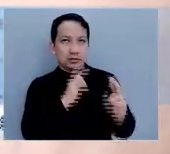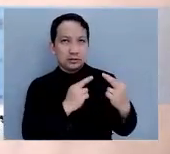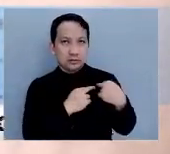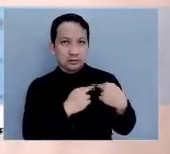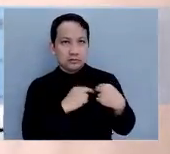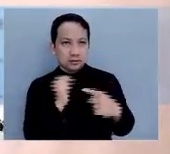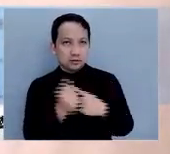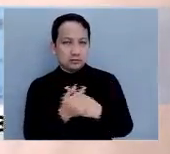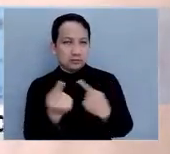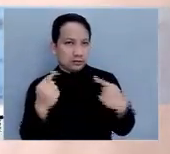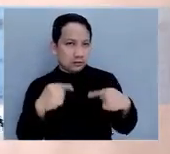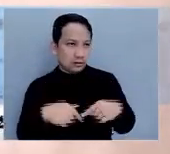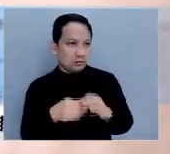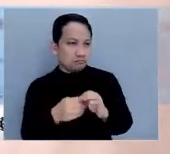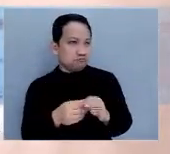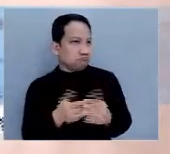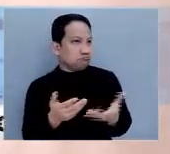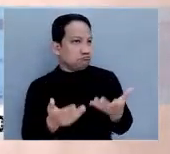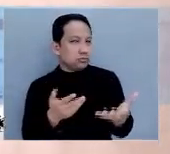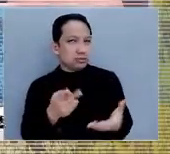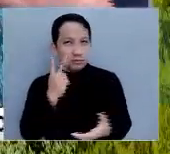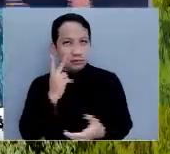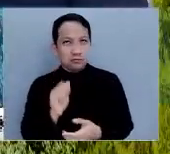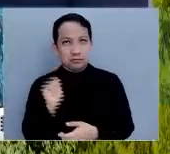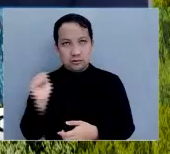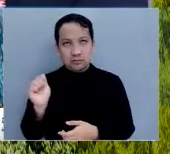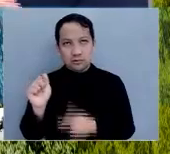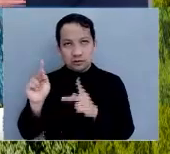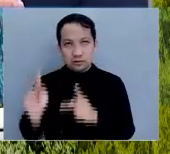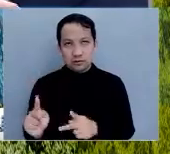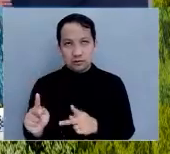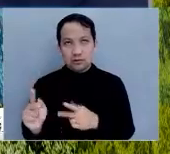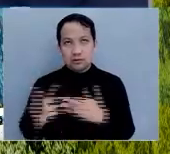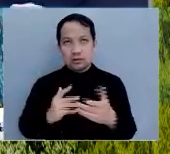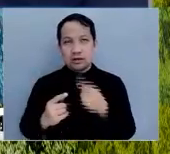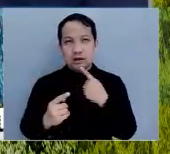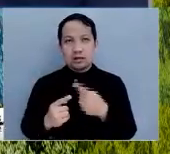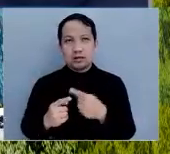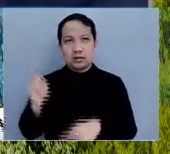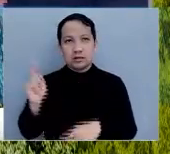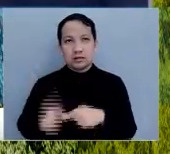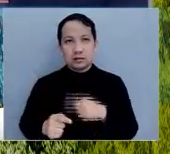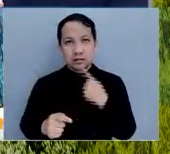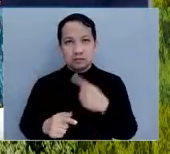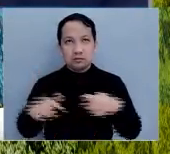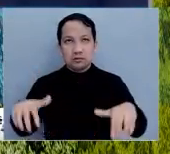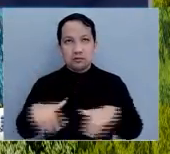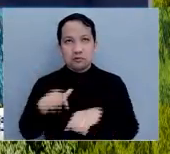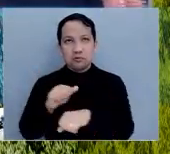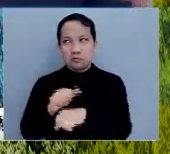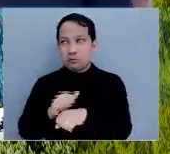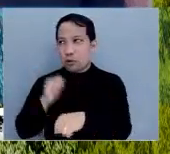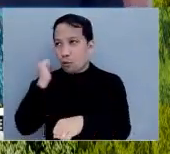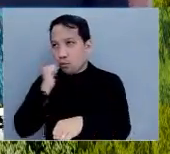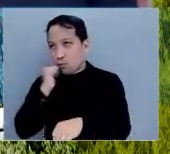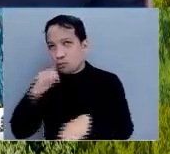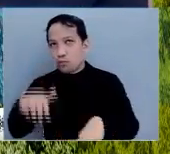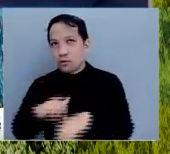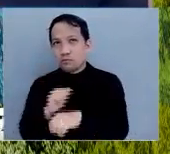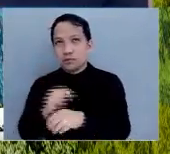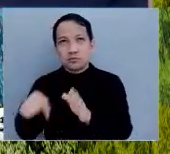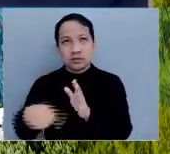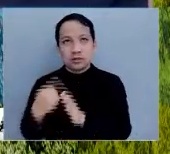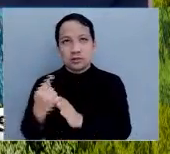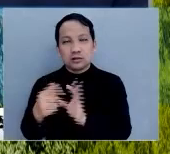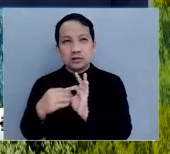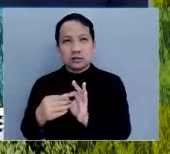responsibilities that come with it. Mm-hmm. Pero, yun nga, it's up to the person na as you do that, hindi ka lang dapat trabaho. Uh-huh. You have to find